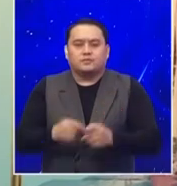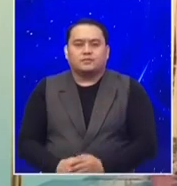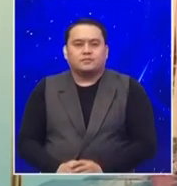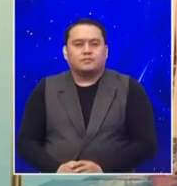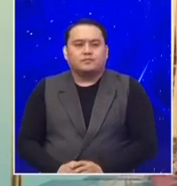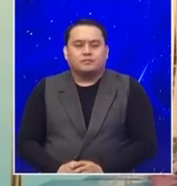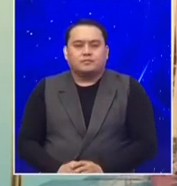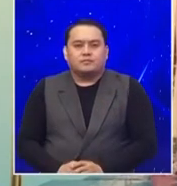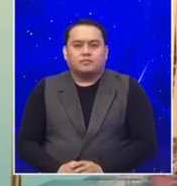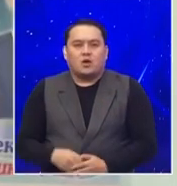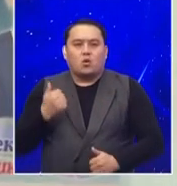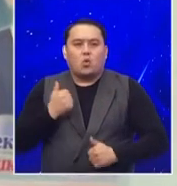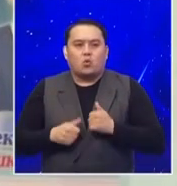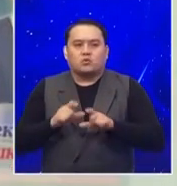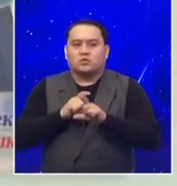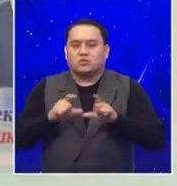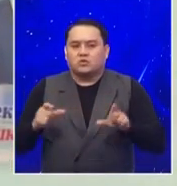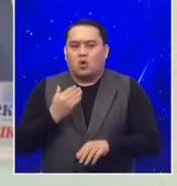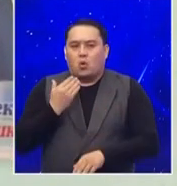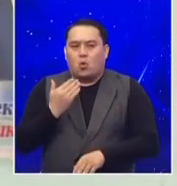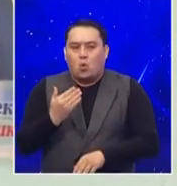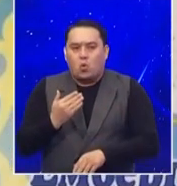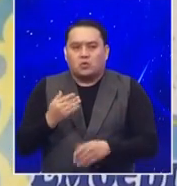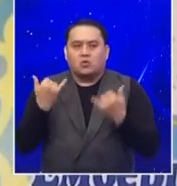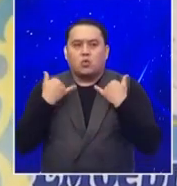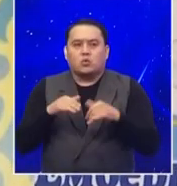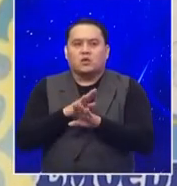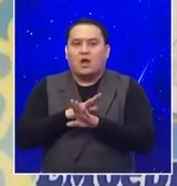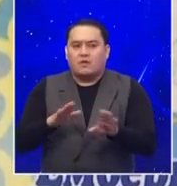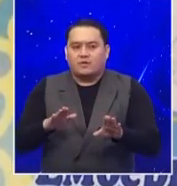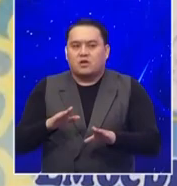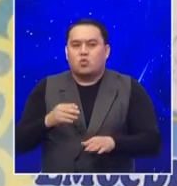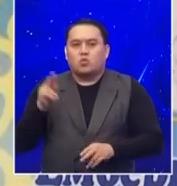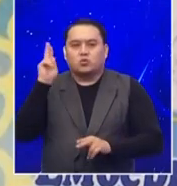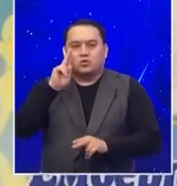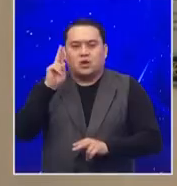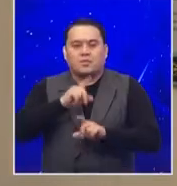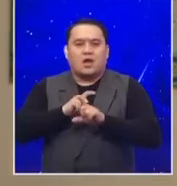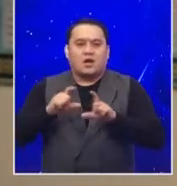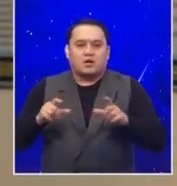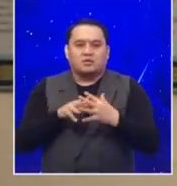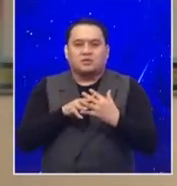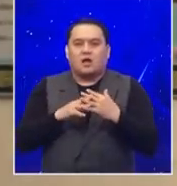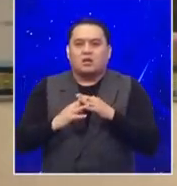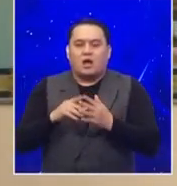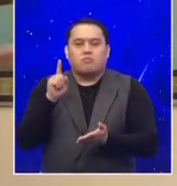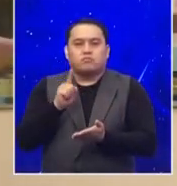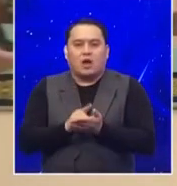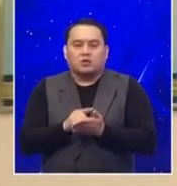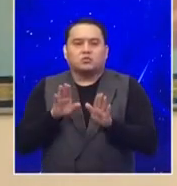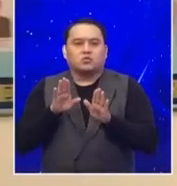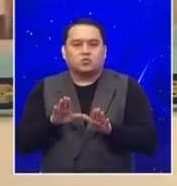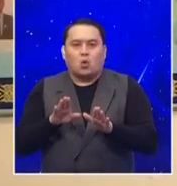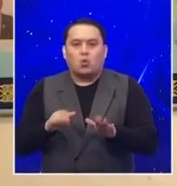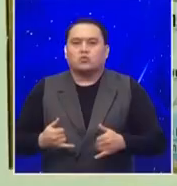Успехи учащихся – гордость школы имени Терибаева. И это неудивительно, ведь статус учебного учреждения села Кугузек обязывает не только